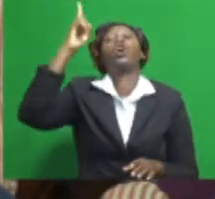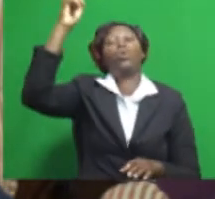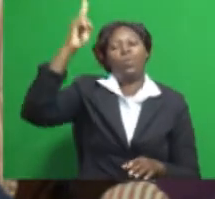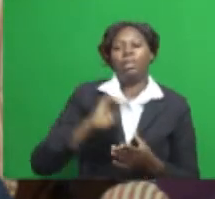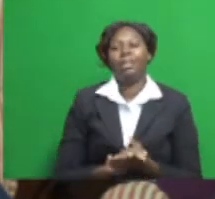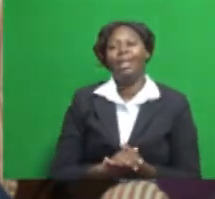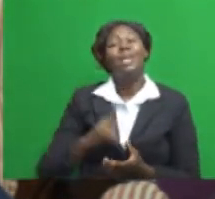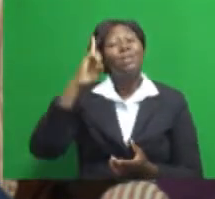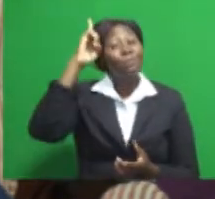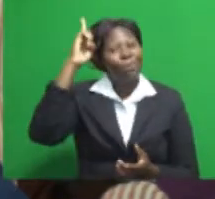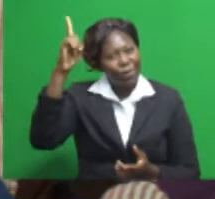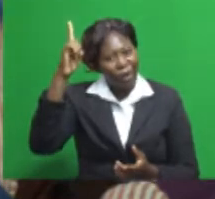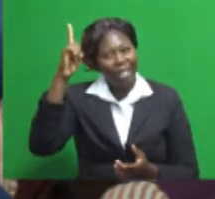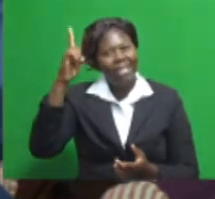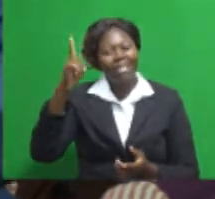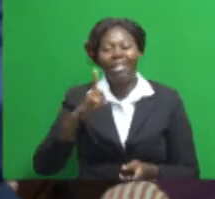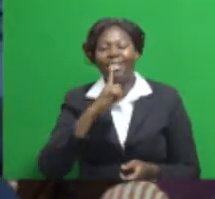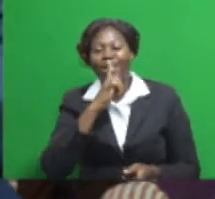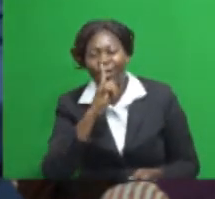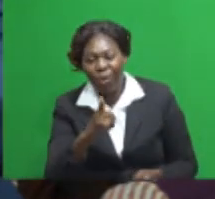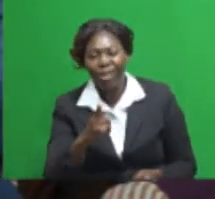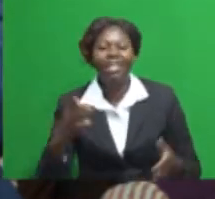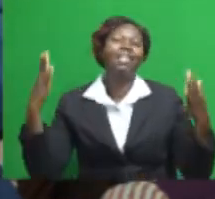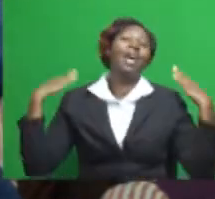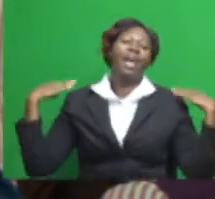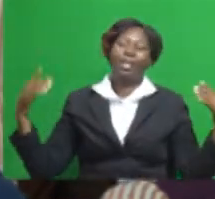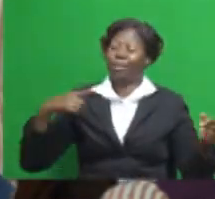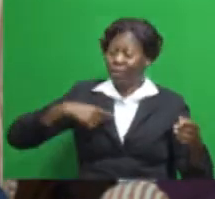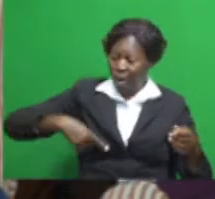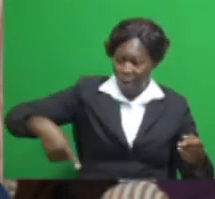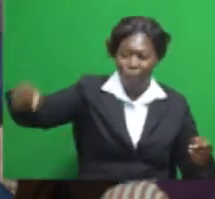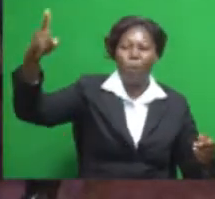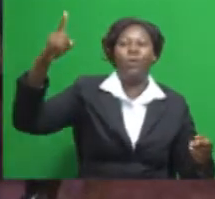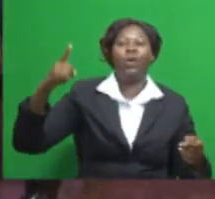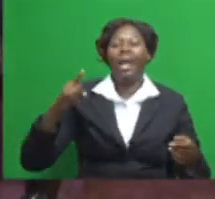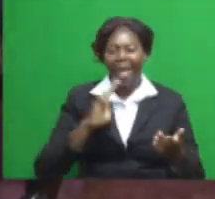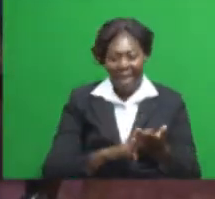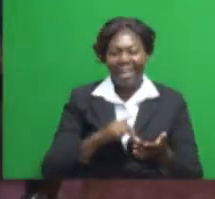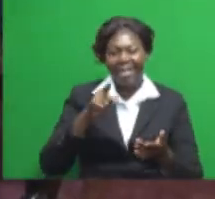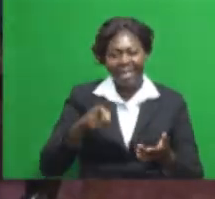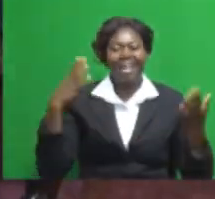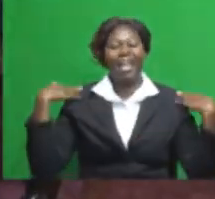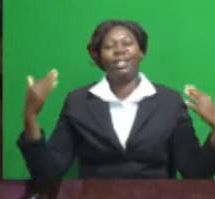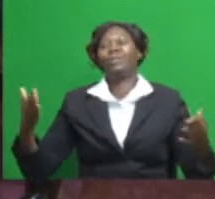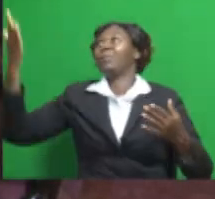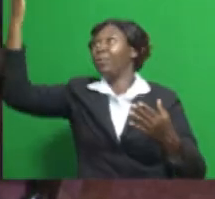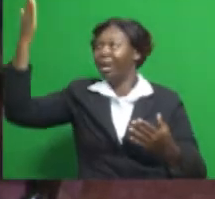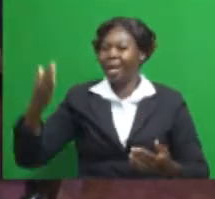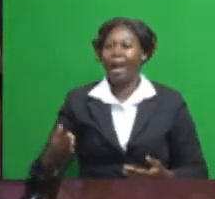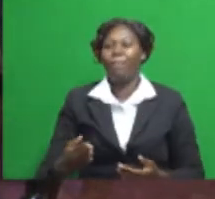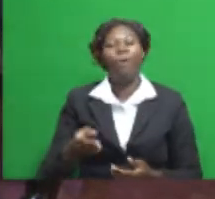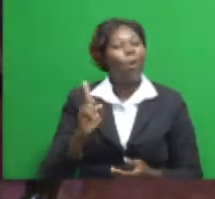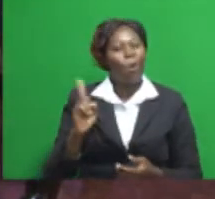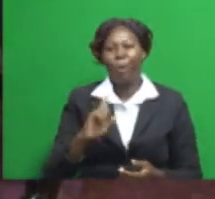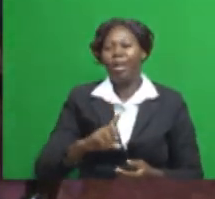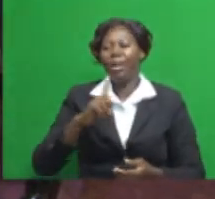Mwari ndiye anopa ma instructions. Kwete kuti ndingokumbira kuti dzika dzika mutumwa. Vatumwa. Zvakaita zvese vanototumwa nababa. Wo kuti